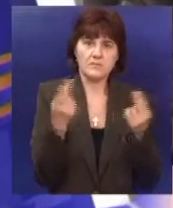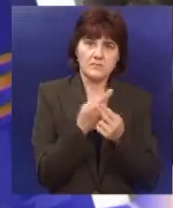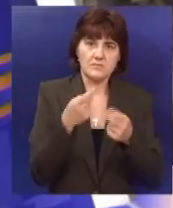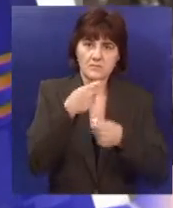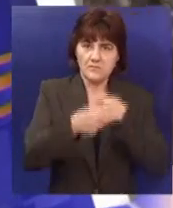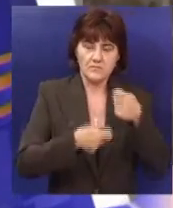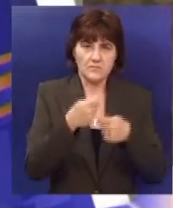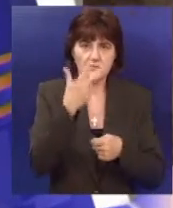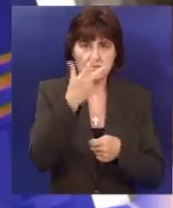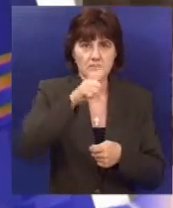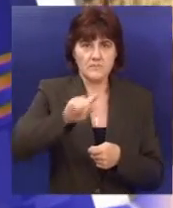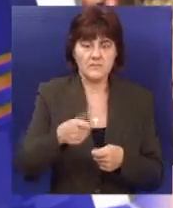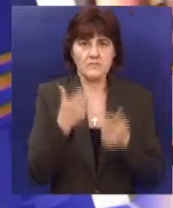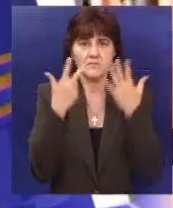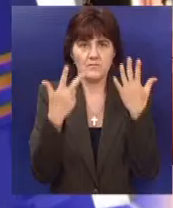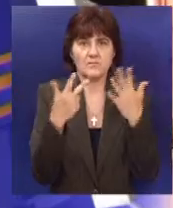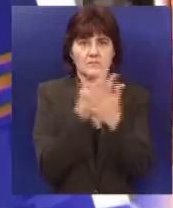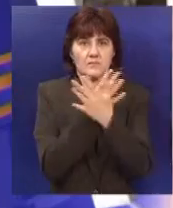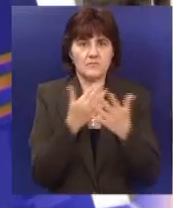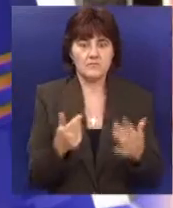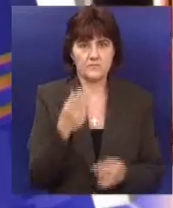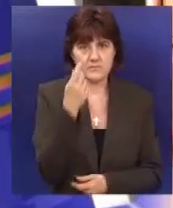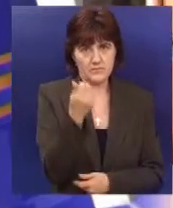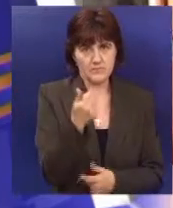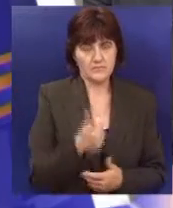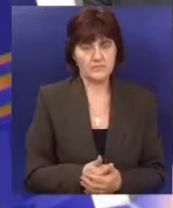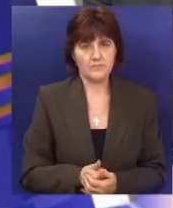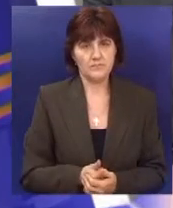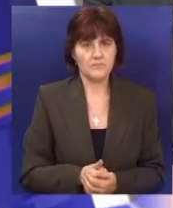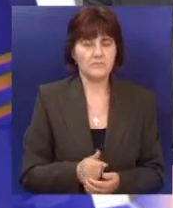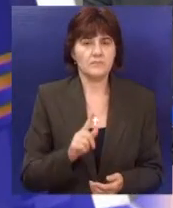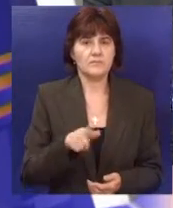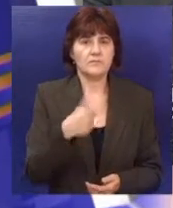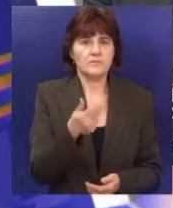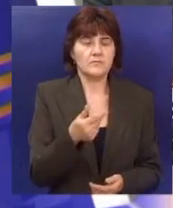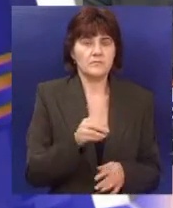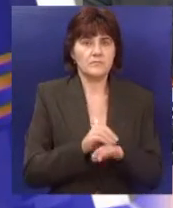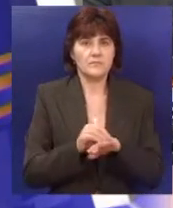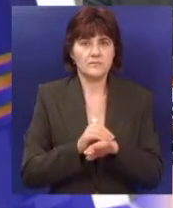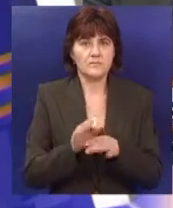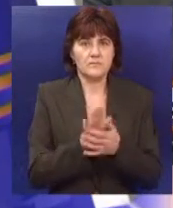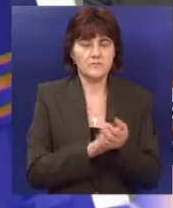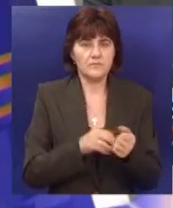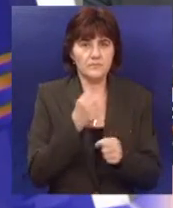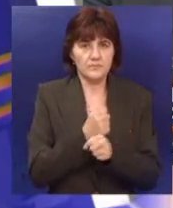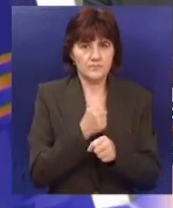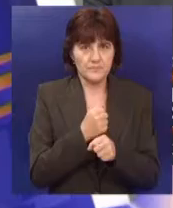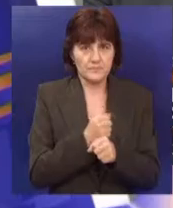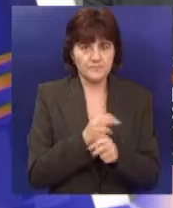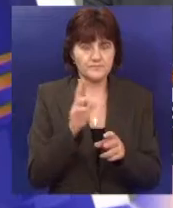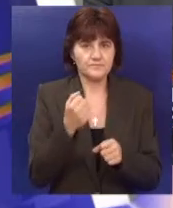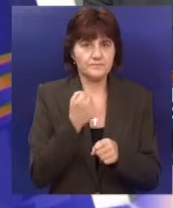ovih radova iznosi 3,8 miliona dinara. U toku sljedećeg mjeseca počinju i radovi na